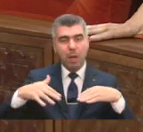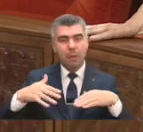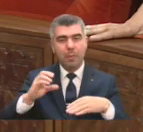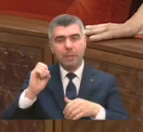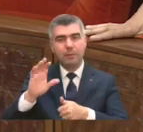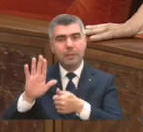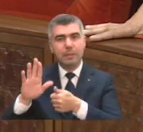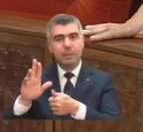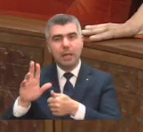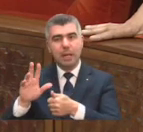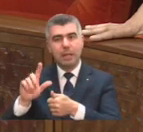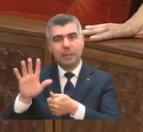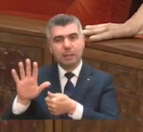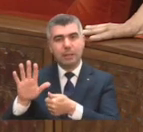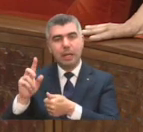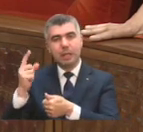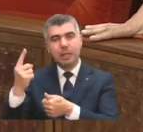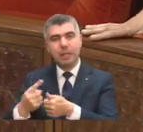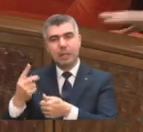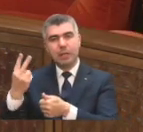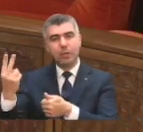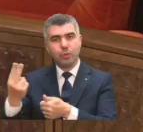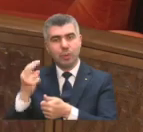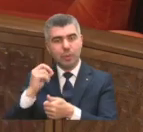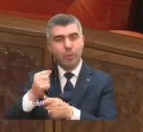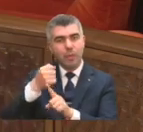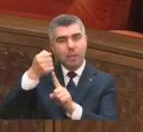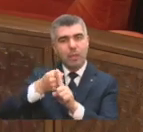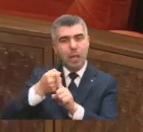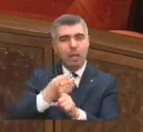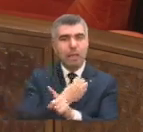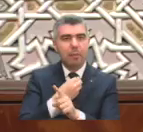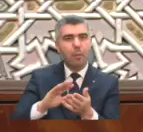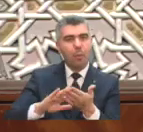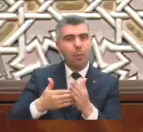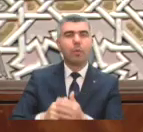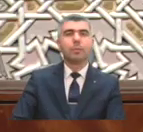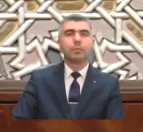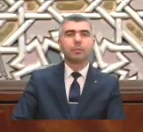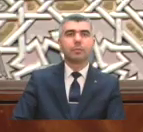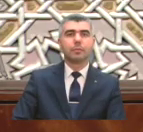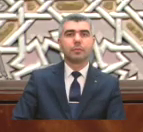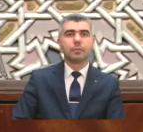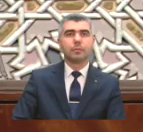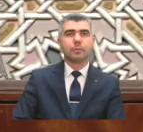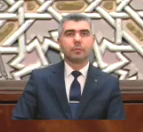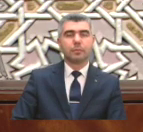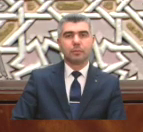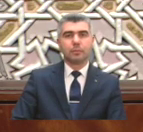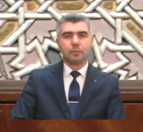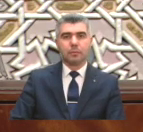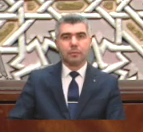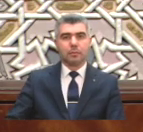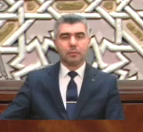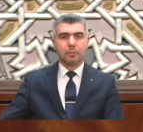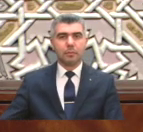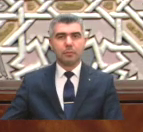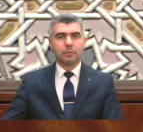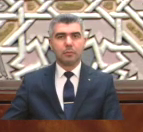هذا التصور الكبير ديال اصلاح المنظومه. شكرا. شكرا سيد الوزير. سيد النائب المحترم تفضلوا